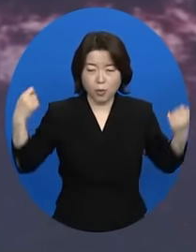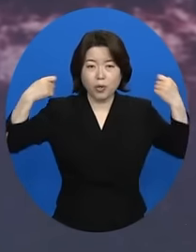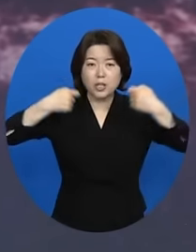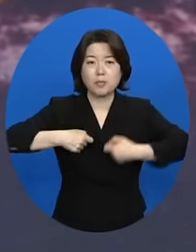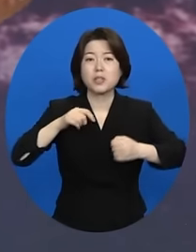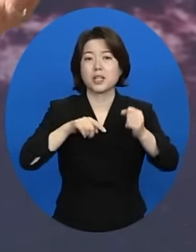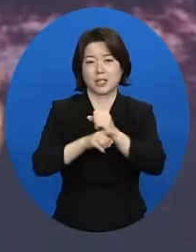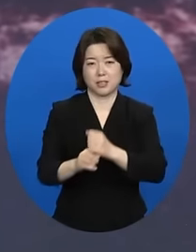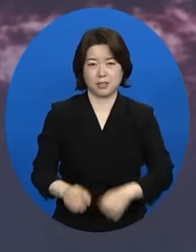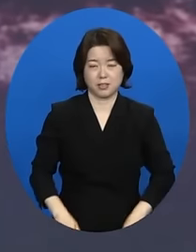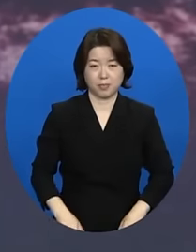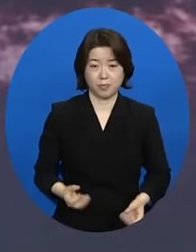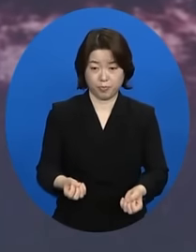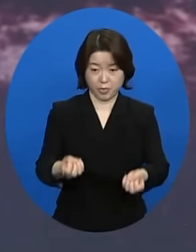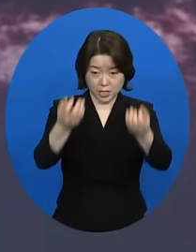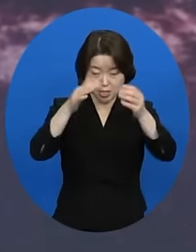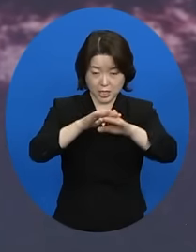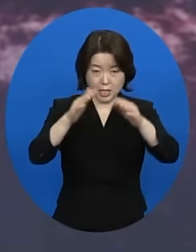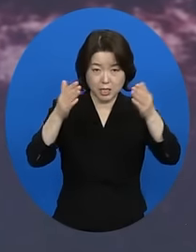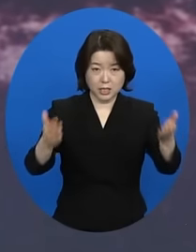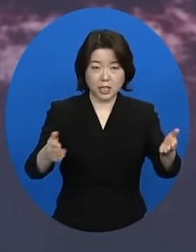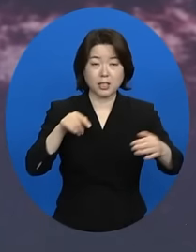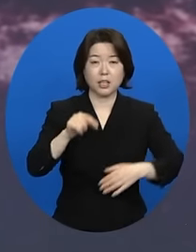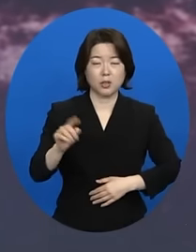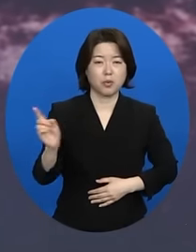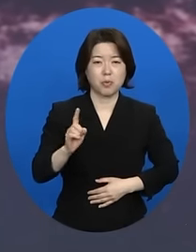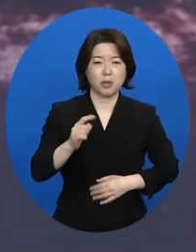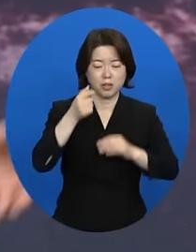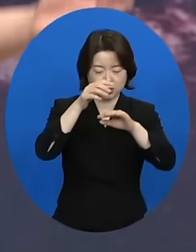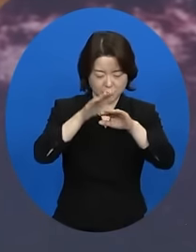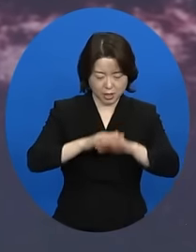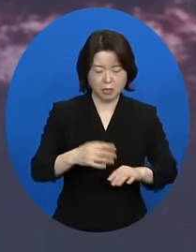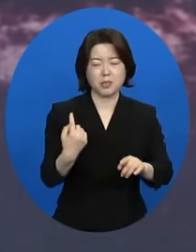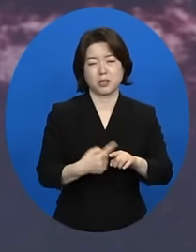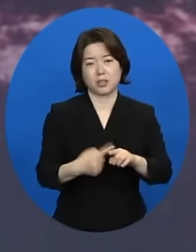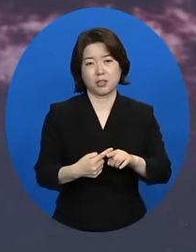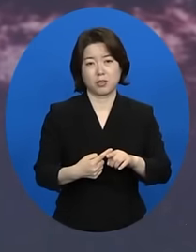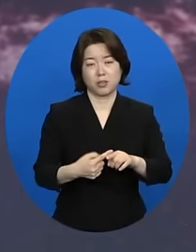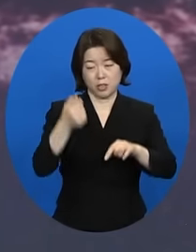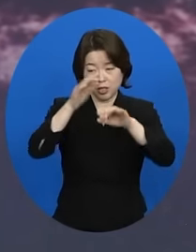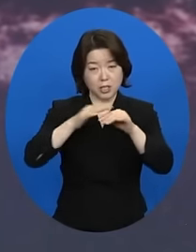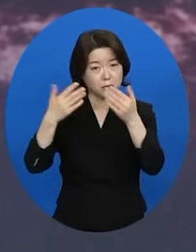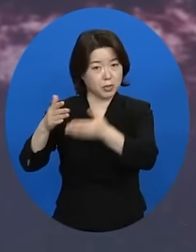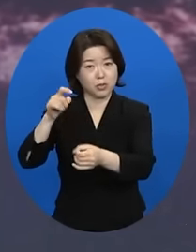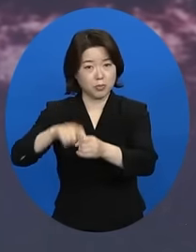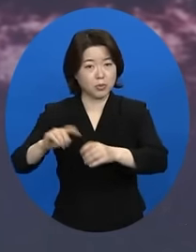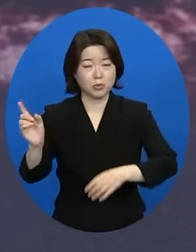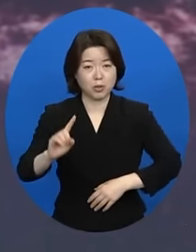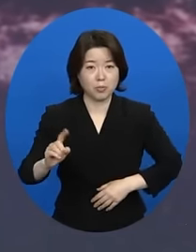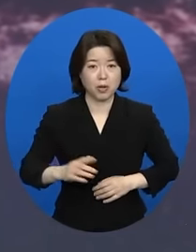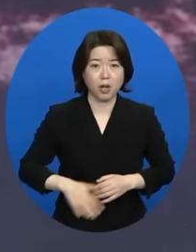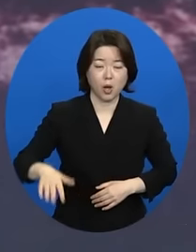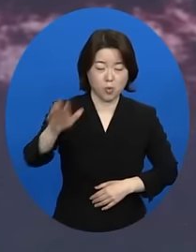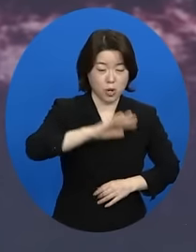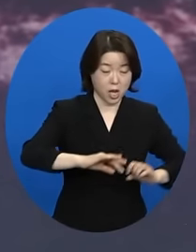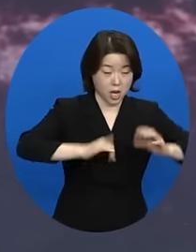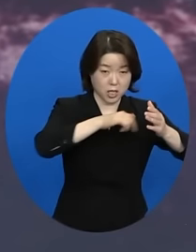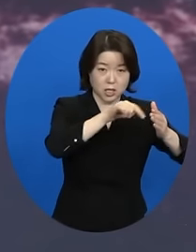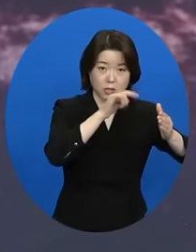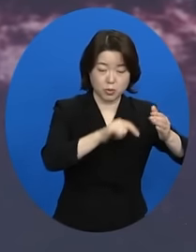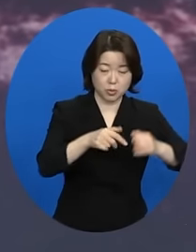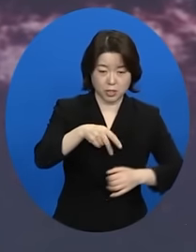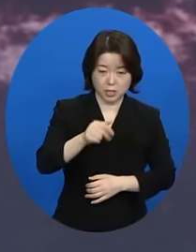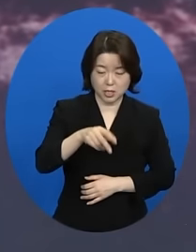그리고 제단을 쌓으라고 하죠. 예배입니다. 그리고 우리가 예배를 왜 드리죠? 우리가 워낙 세상 속에서